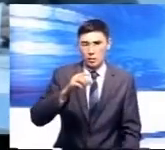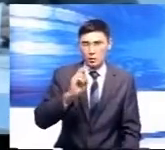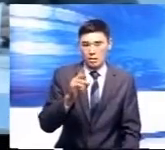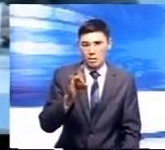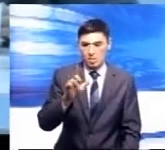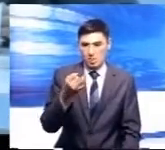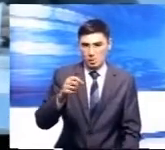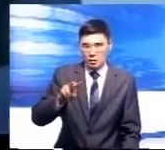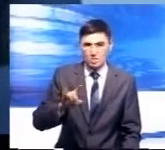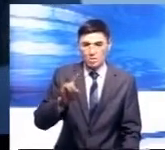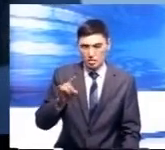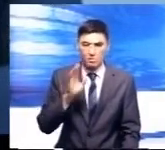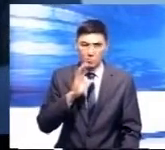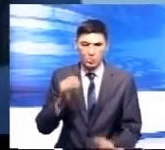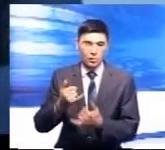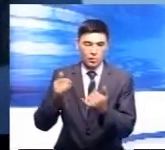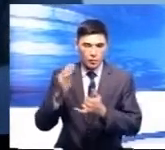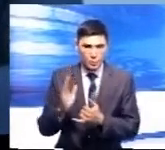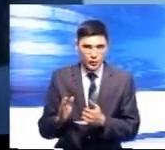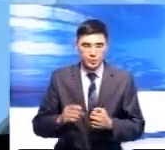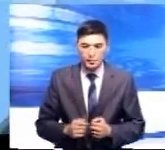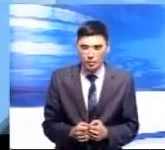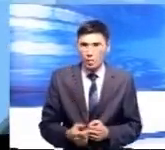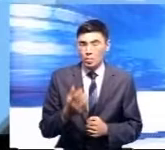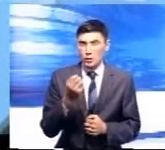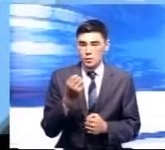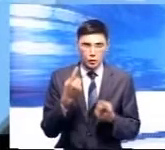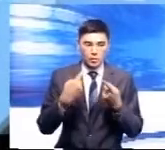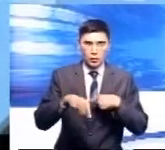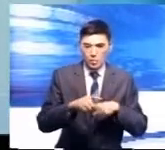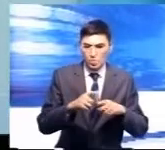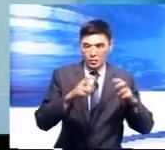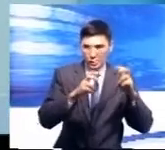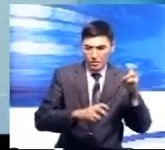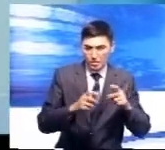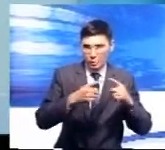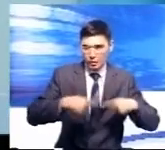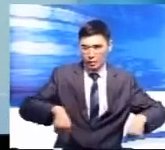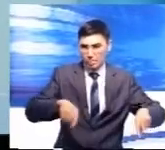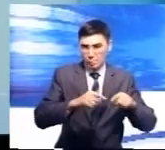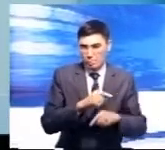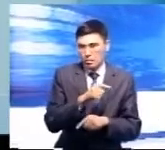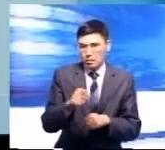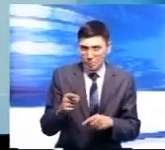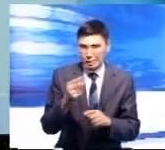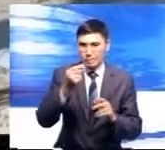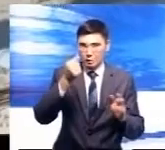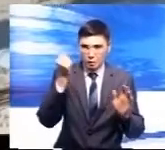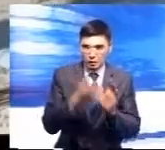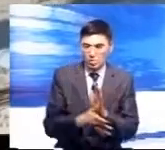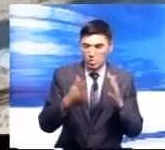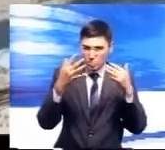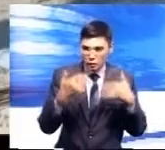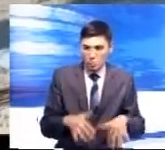большая часть выделенных средств была использована для закупа необходимого оборудования. Почти все бюджетные деньги освоены. Несмотря на то, что